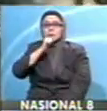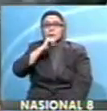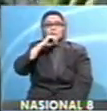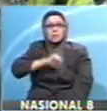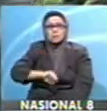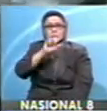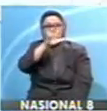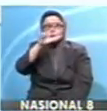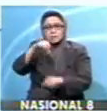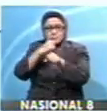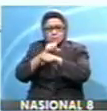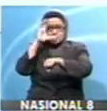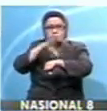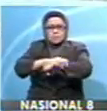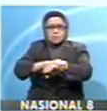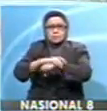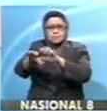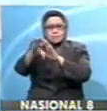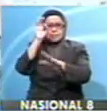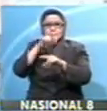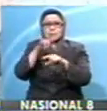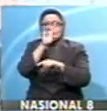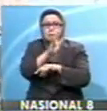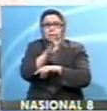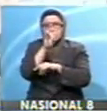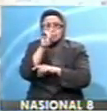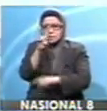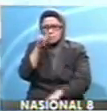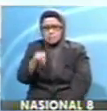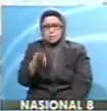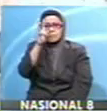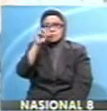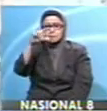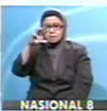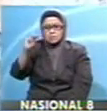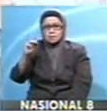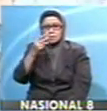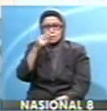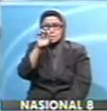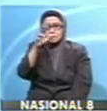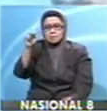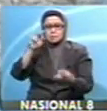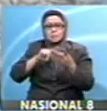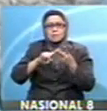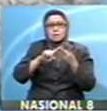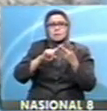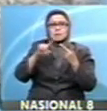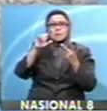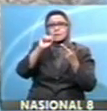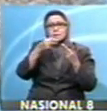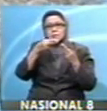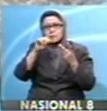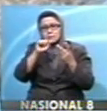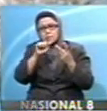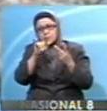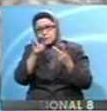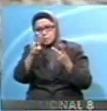tahun ditahan ekoran penemuan 72.6 GR heroin dan 0.5 GR syabu manakala dalam serbuan